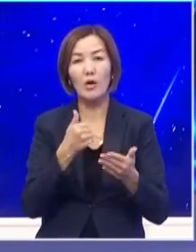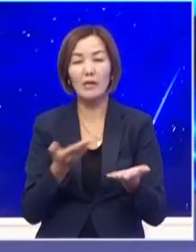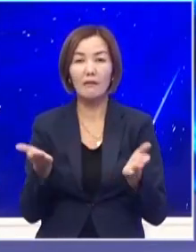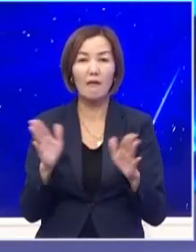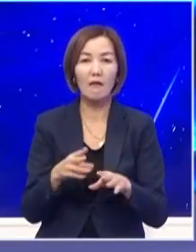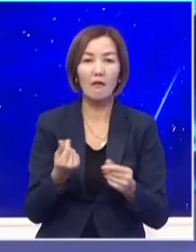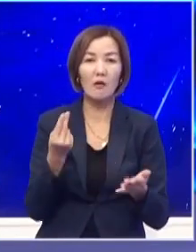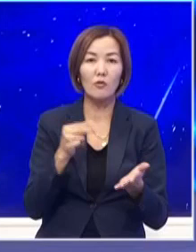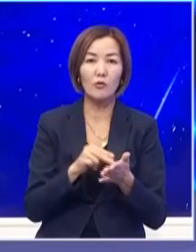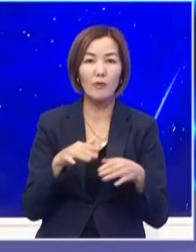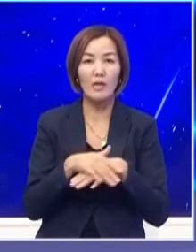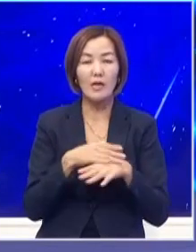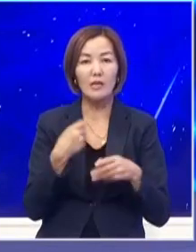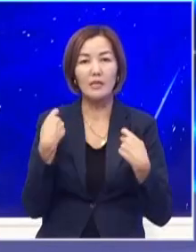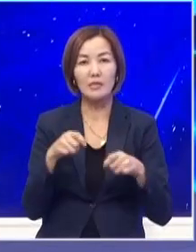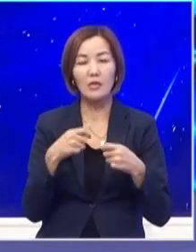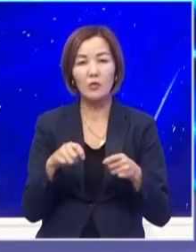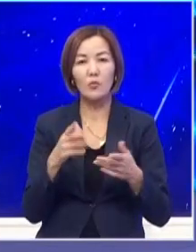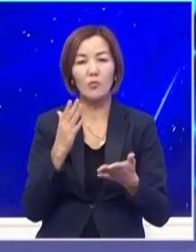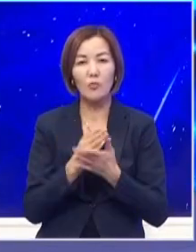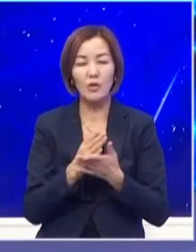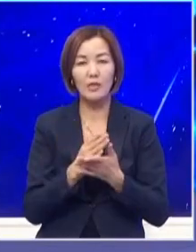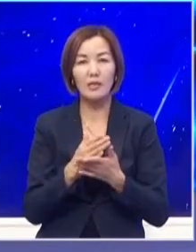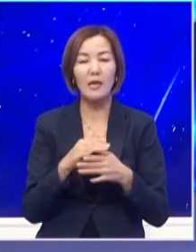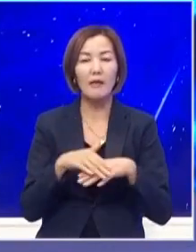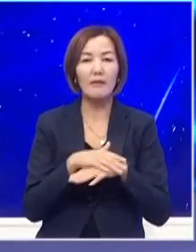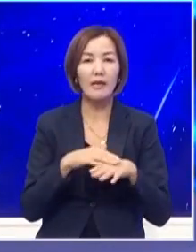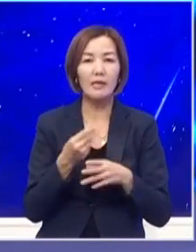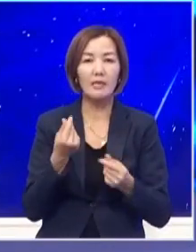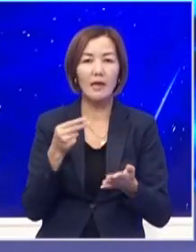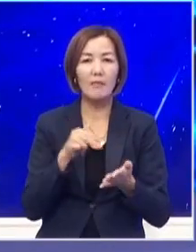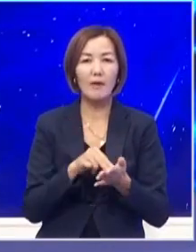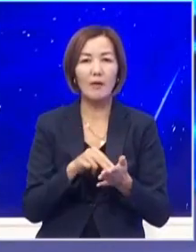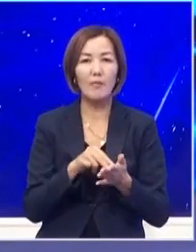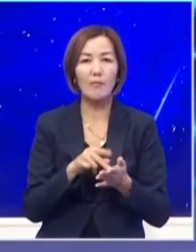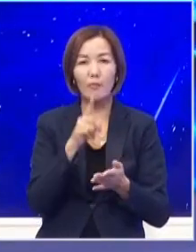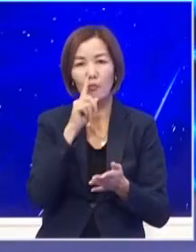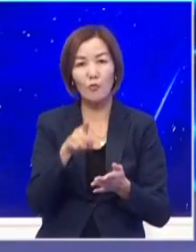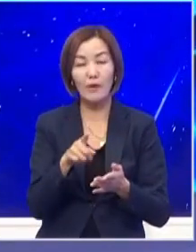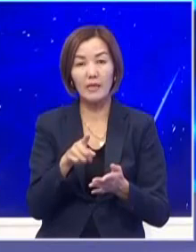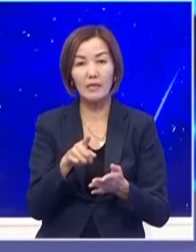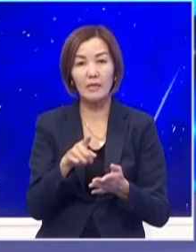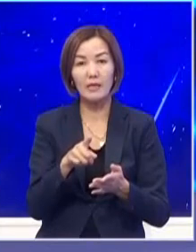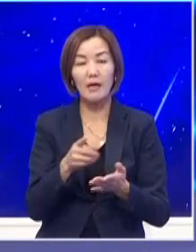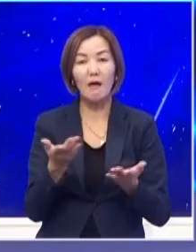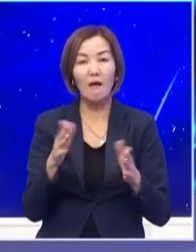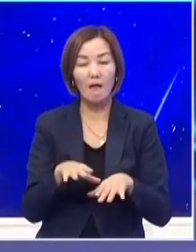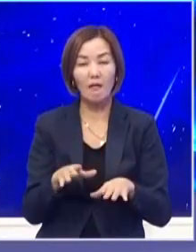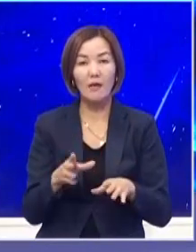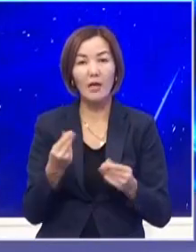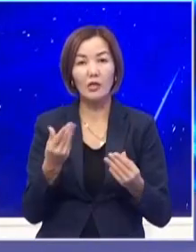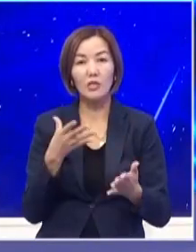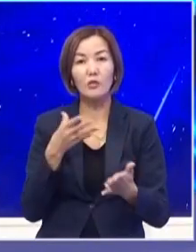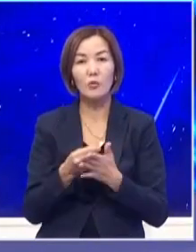құнымен және нарықтық бағамен сату мәселесі қарастырылған болатын. Нарықтық баға болмайтындығы сөзсіз, қалған құнын өтейді. Қазіргі